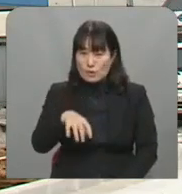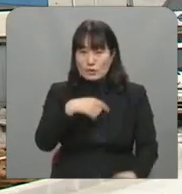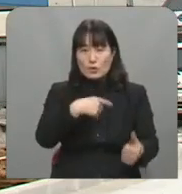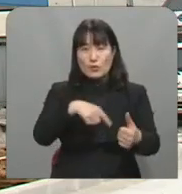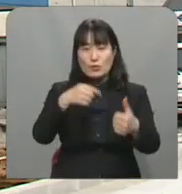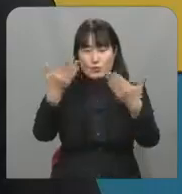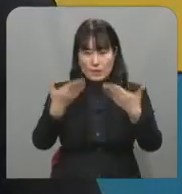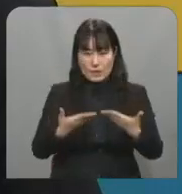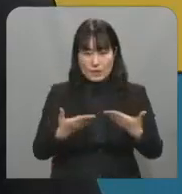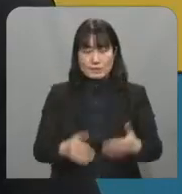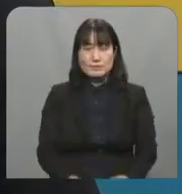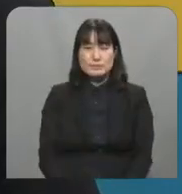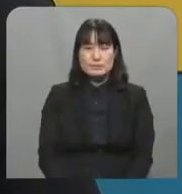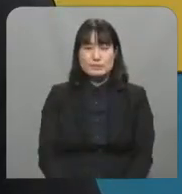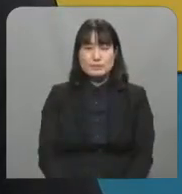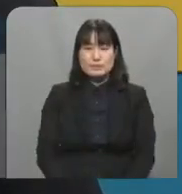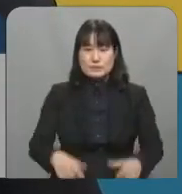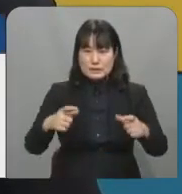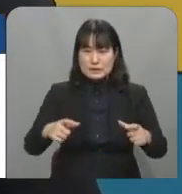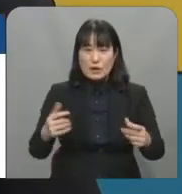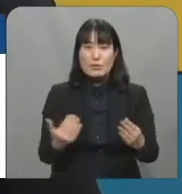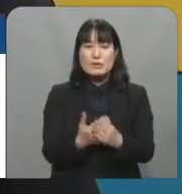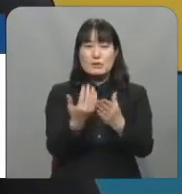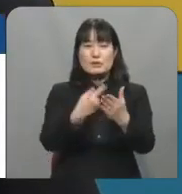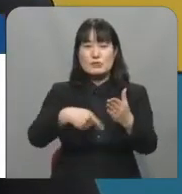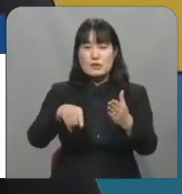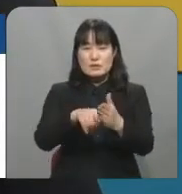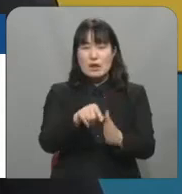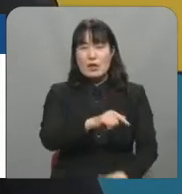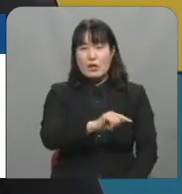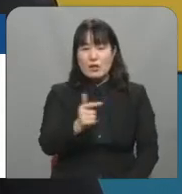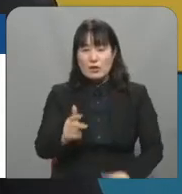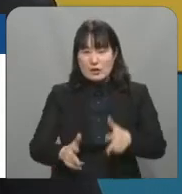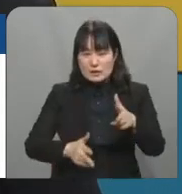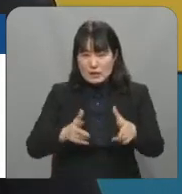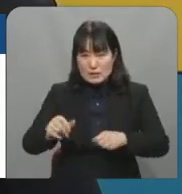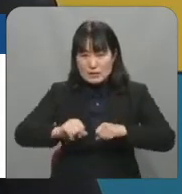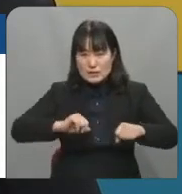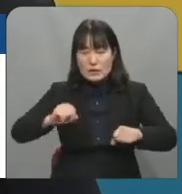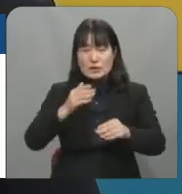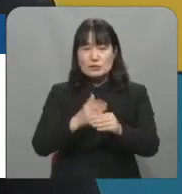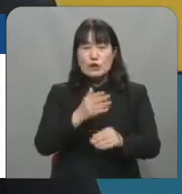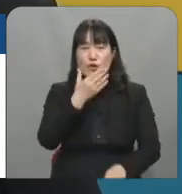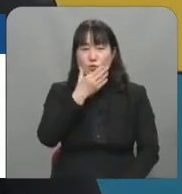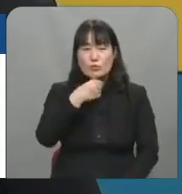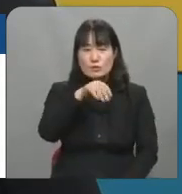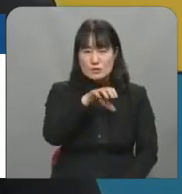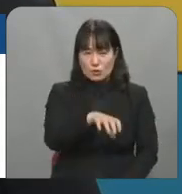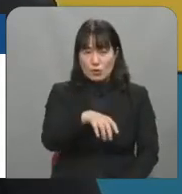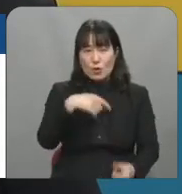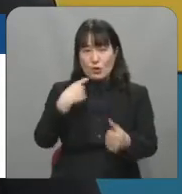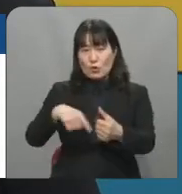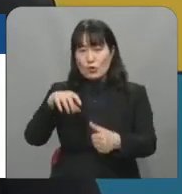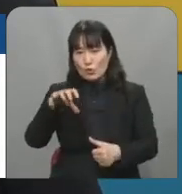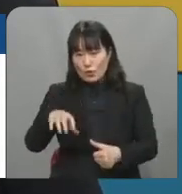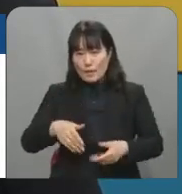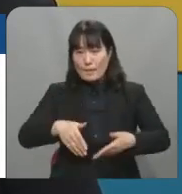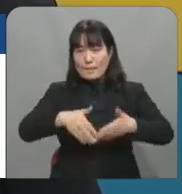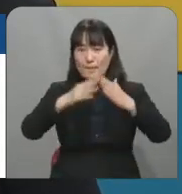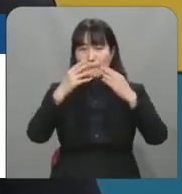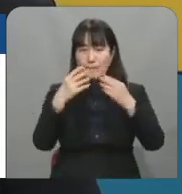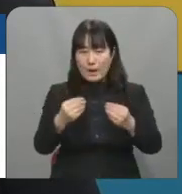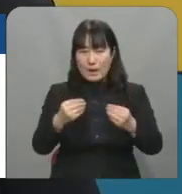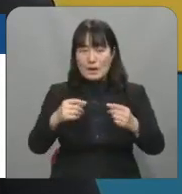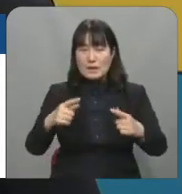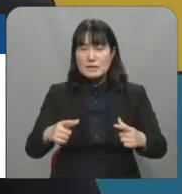활용됩니다. 도계 지역 활성화를 위한 각종 사업들을 하게 됐고요. 그리고 거기에 복지시설이나 교육시설 이런 것들을 갖추어서 지역